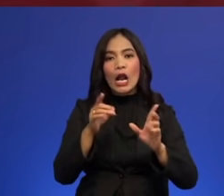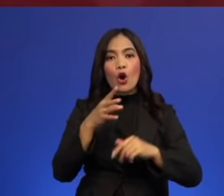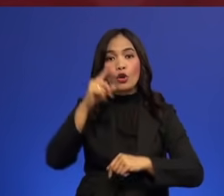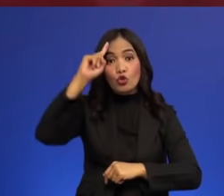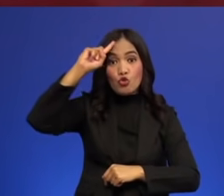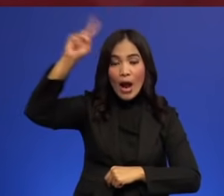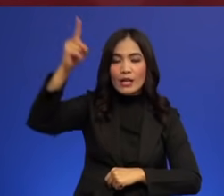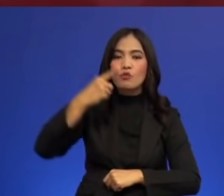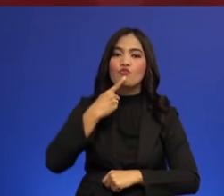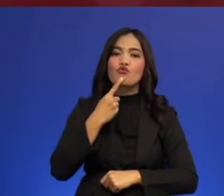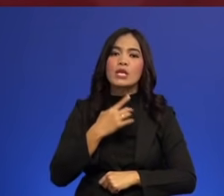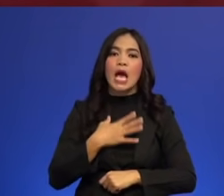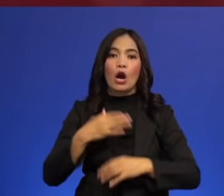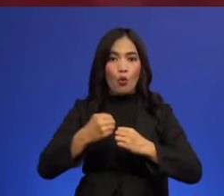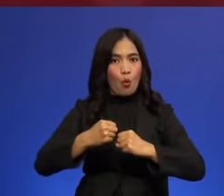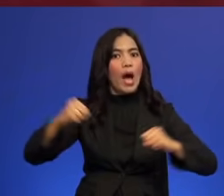Allah.